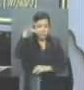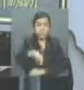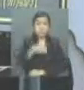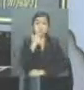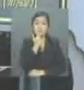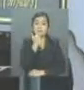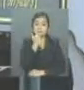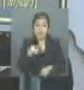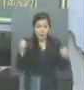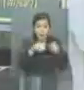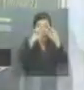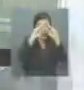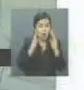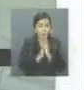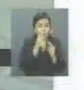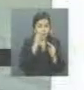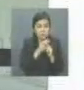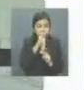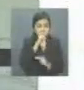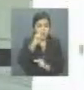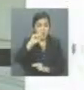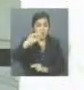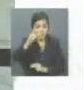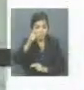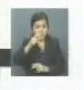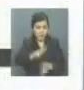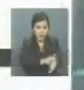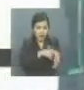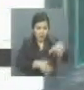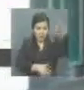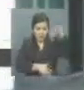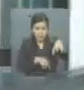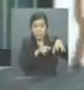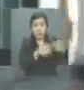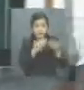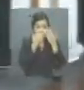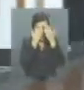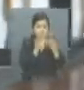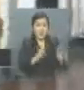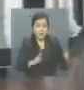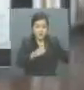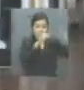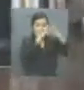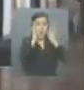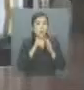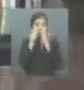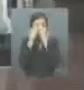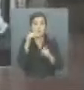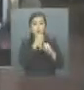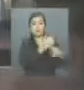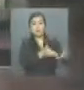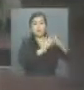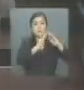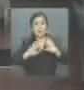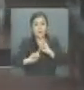ามริมฝั่งแม่น้ำเจ้าพระยากว่า150ปีที่มัสยิดแห่งนี้สร้างขึ้นโดยพ่อค้ามุสลิมที่เข้ามาตั้งรกรากในส